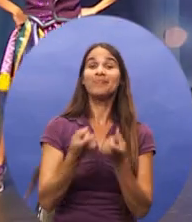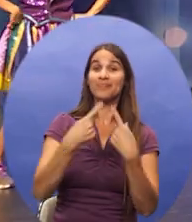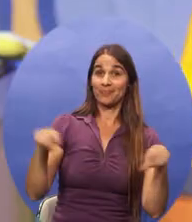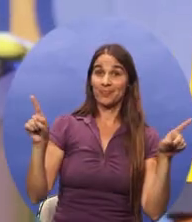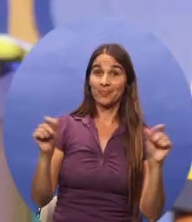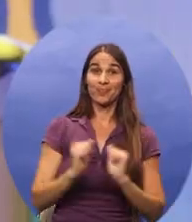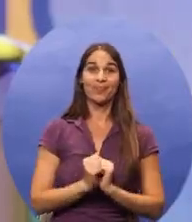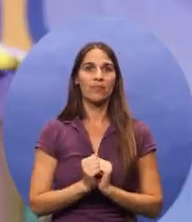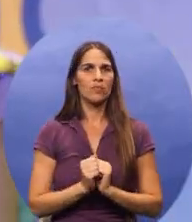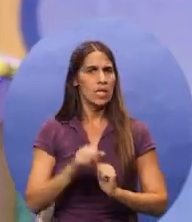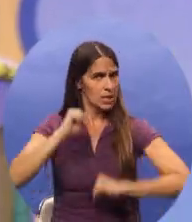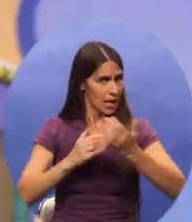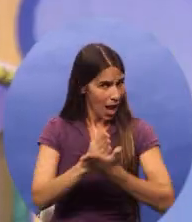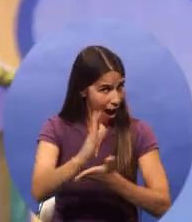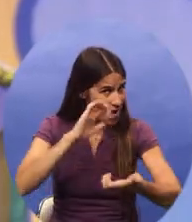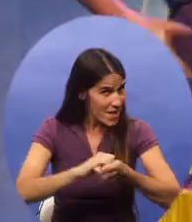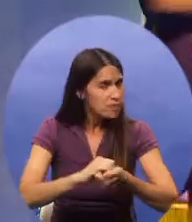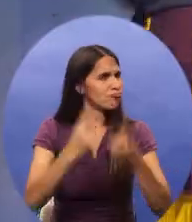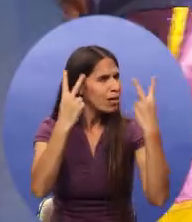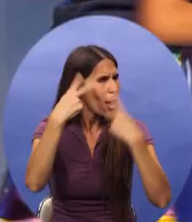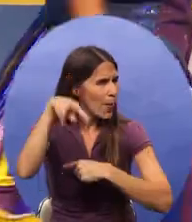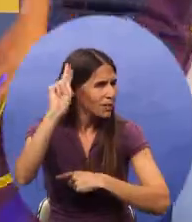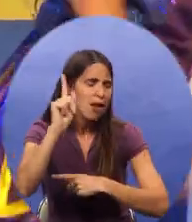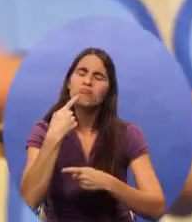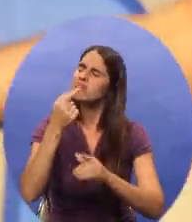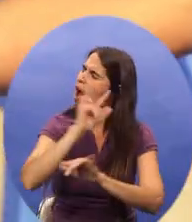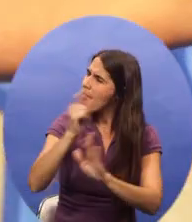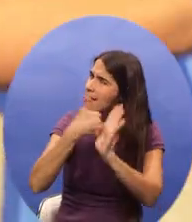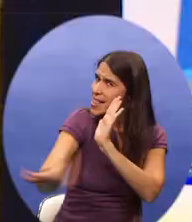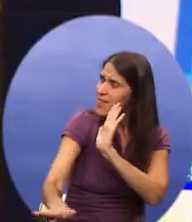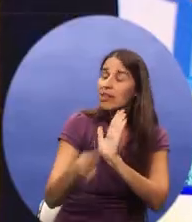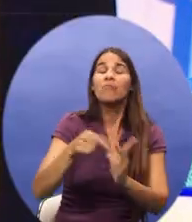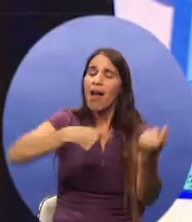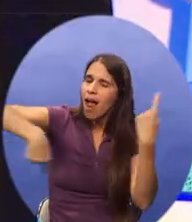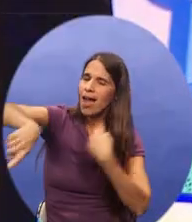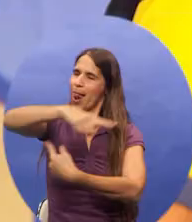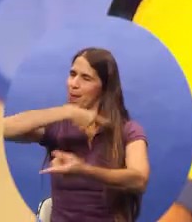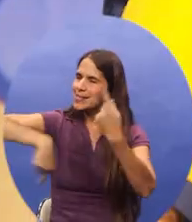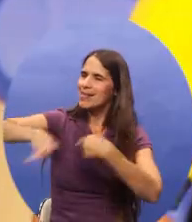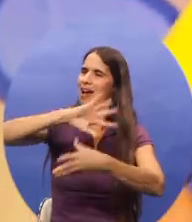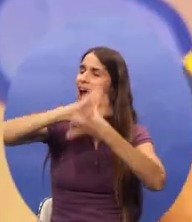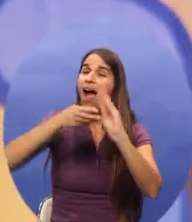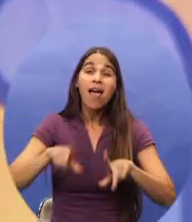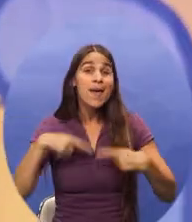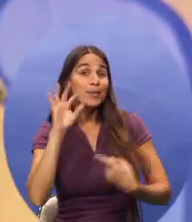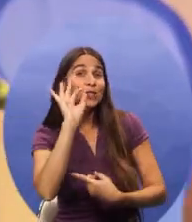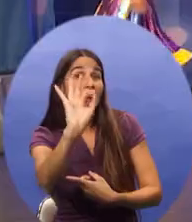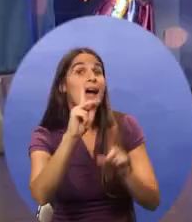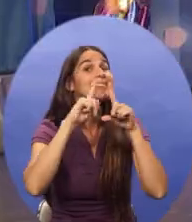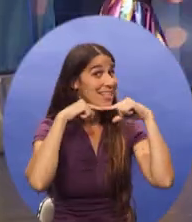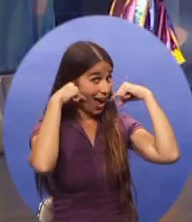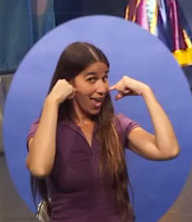לך לך ישר חבר זה כדאי יותר לבטר הגלגל חוזר החיים הם